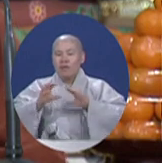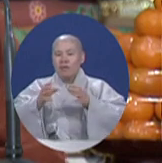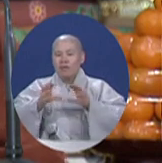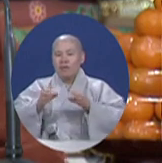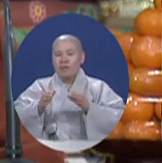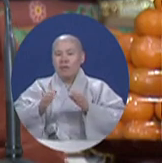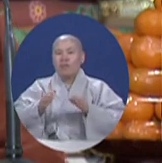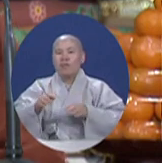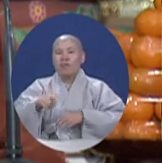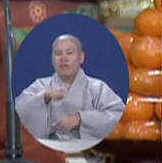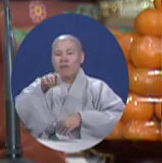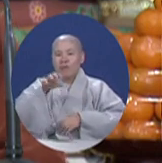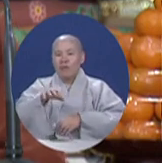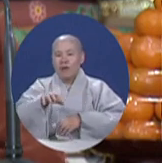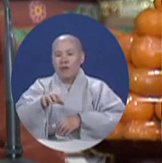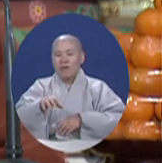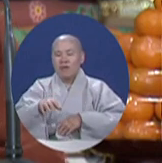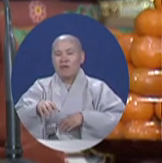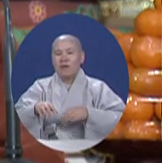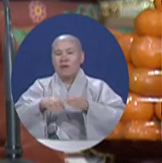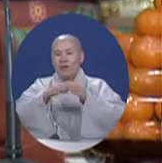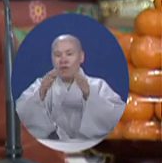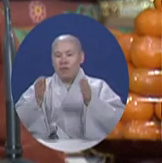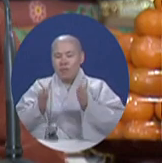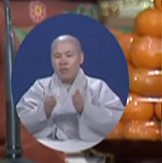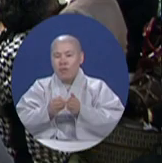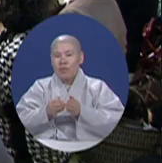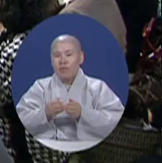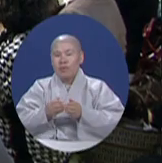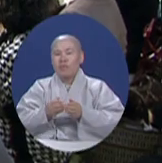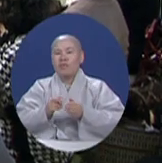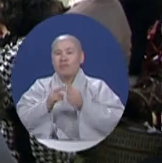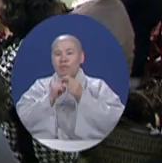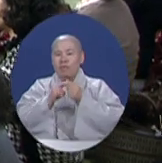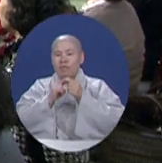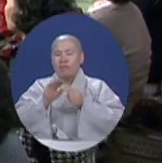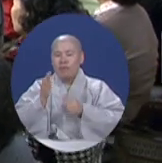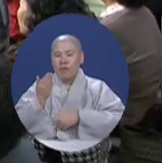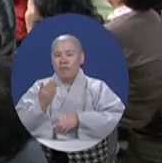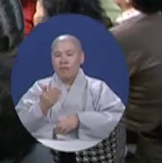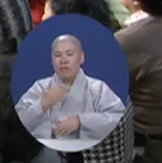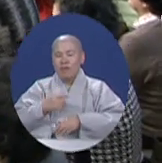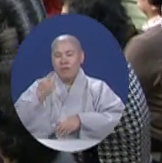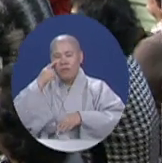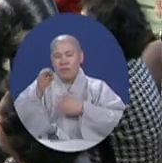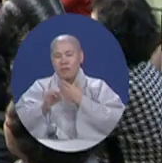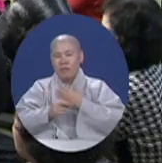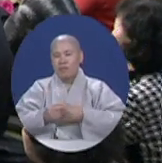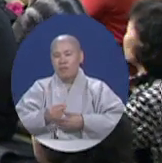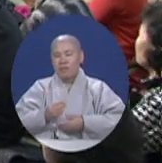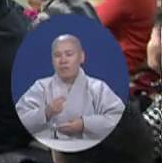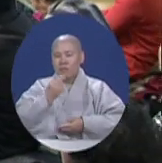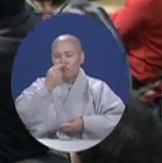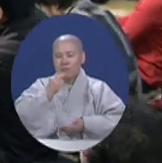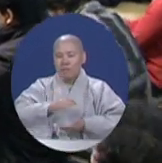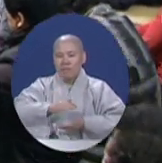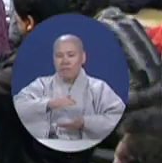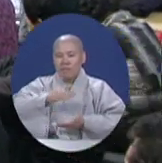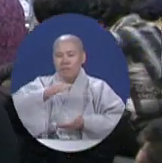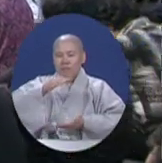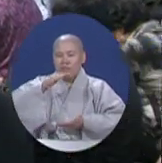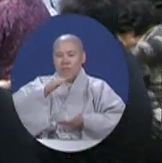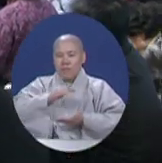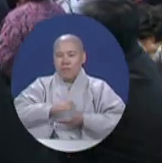그래요. 서산 스님이 이런 법문을 했습니다. 그러니까 알고 보면 수만 번 들으시고 내쉬는